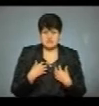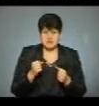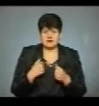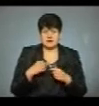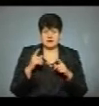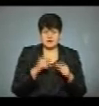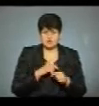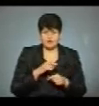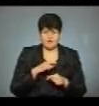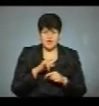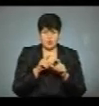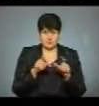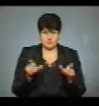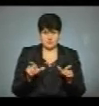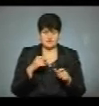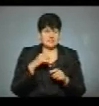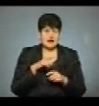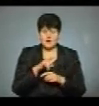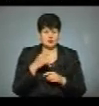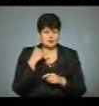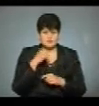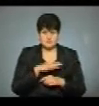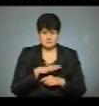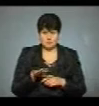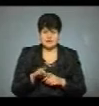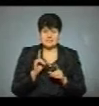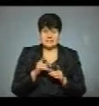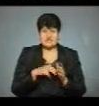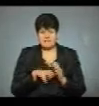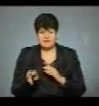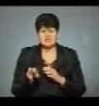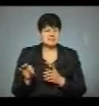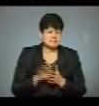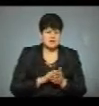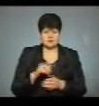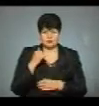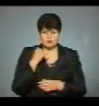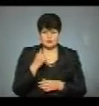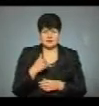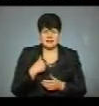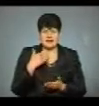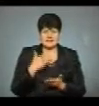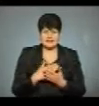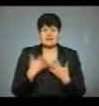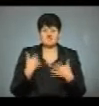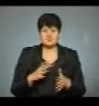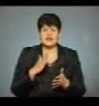З аеропорту він не дзвонив. Але тільки вийшла вони з аеропорту, він зразу передзвонив. Я є, я вже